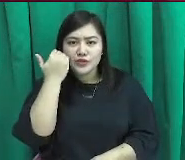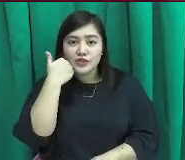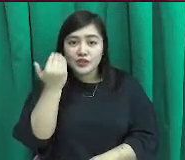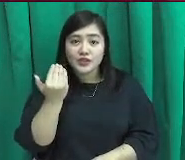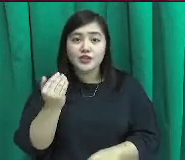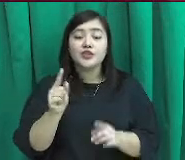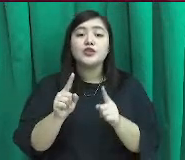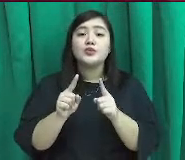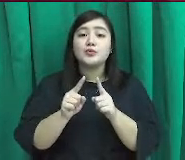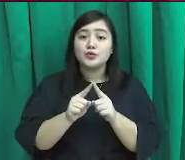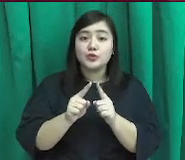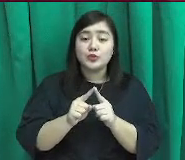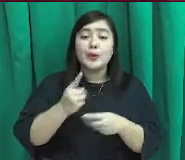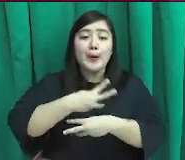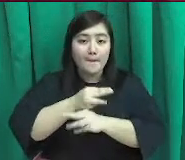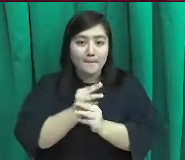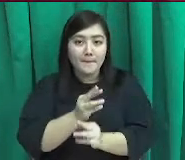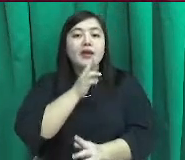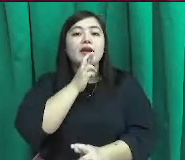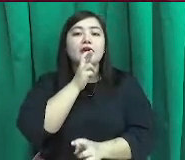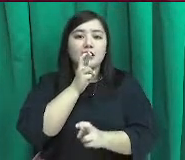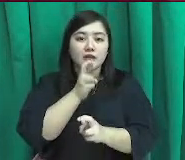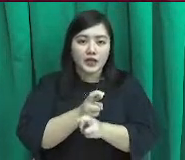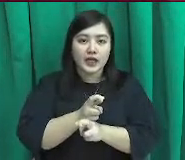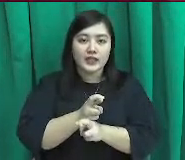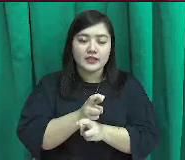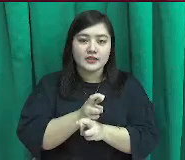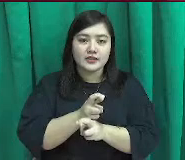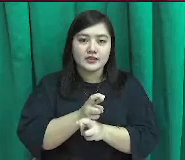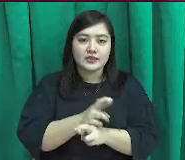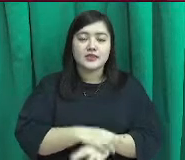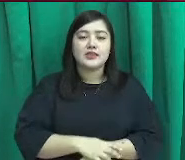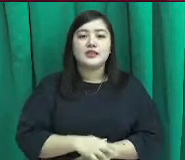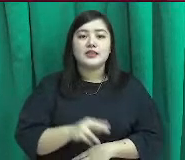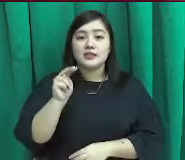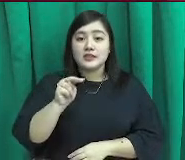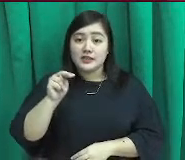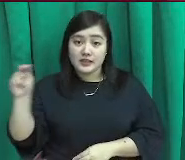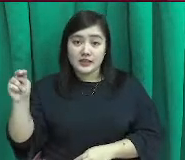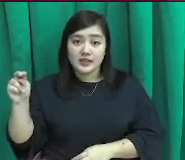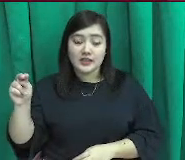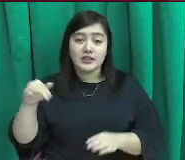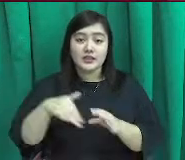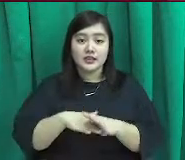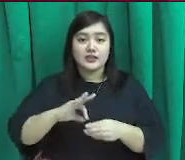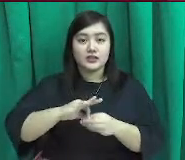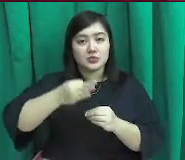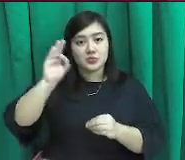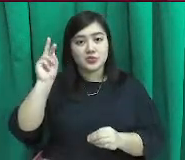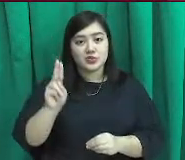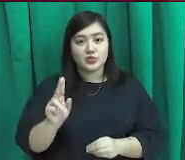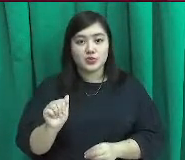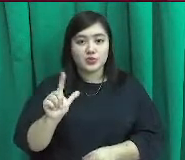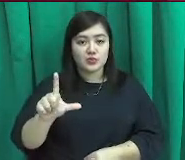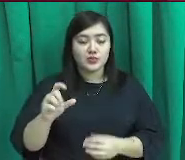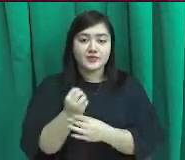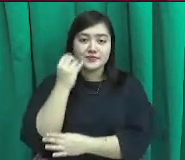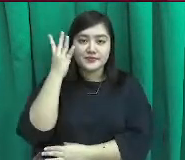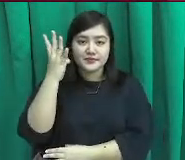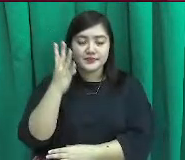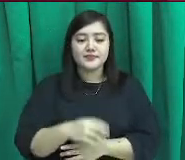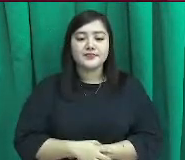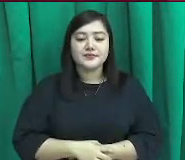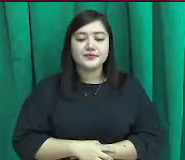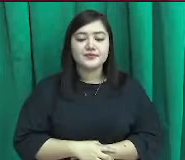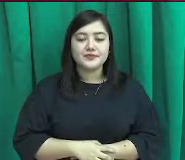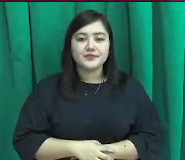dapat na maitama. Yan ang importante sa lahat. Pinag-pray namin kanina yan na bawat isa sa ating mga tatay, mga asawang lalaki, let's